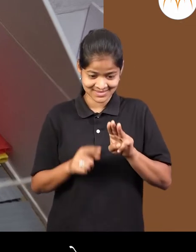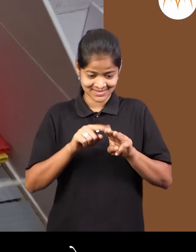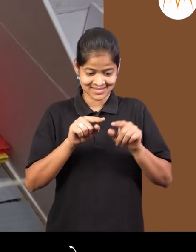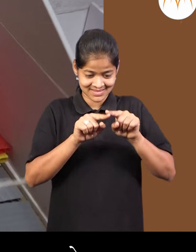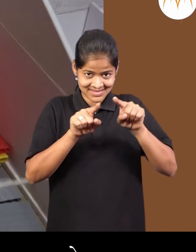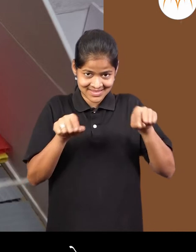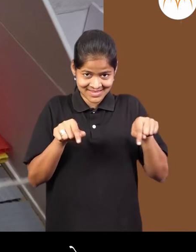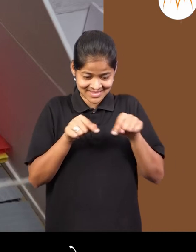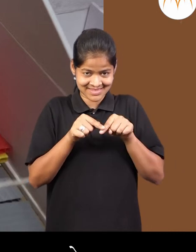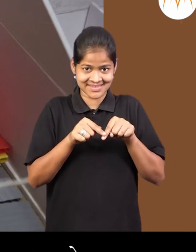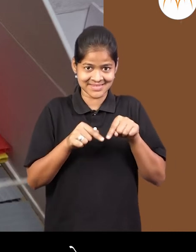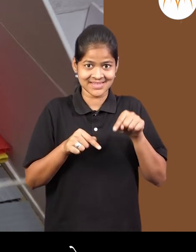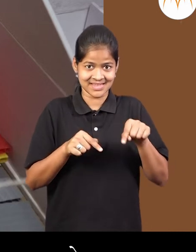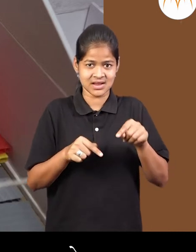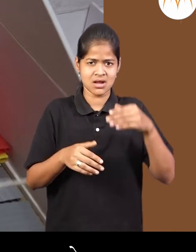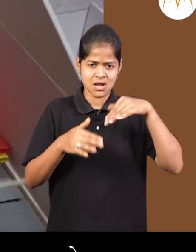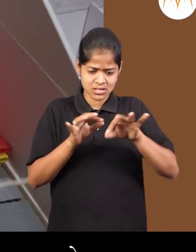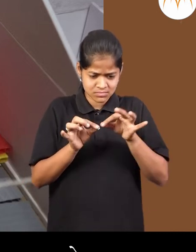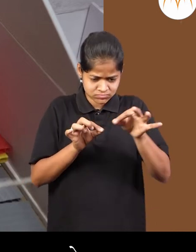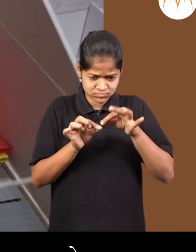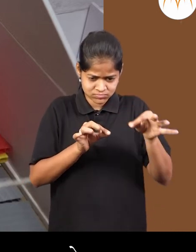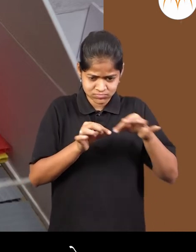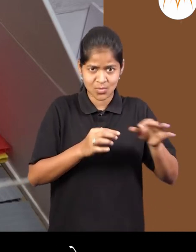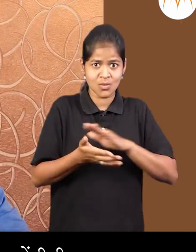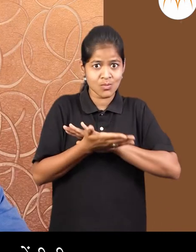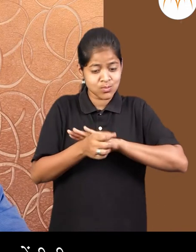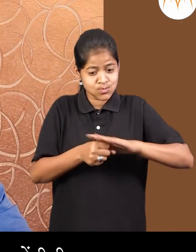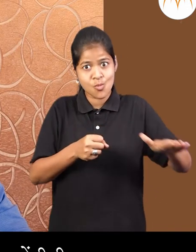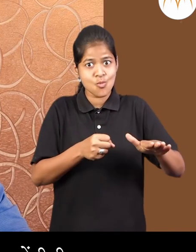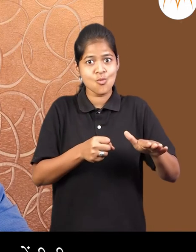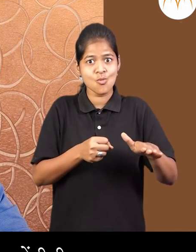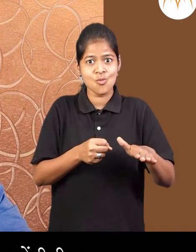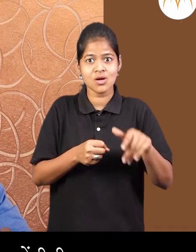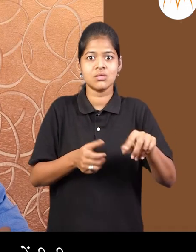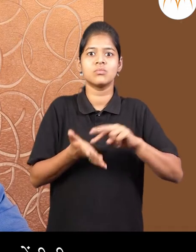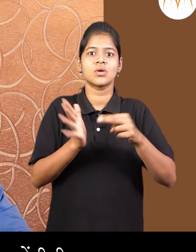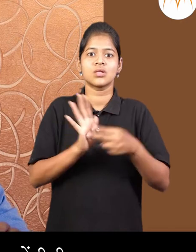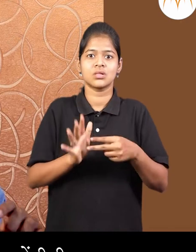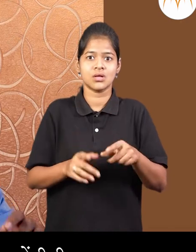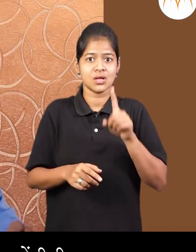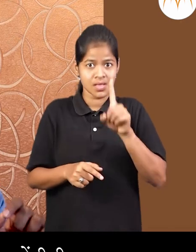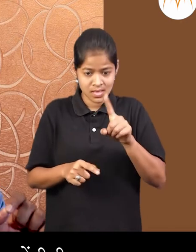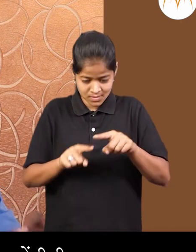आता हा एक तुकडा जेवढी जागा व्यापतो त्याचं क्षेत्रफळ म्हणजे